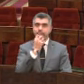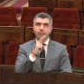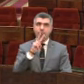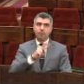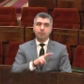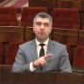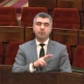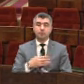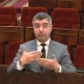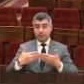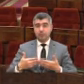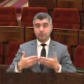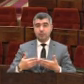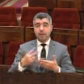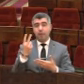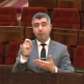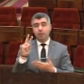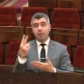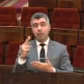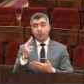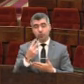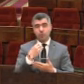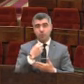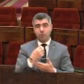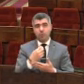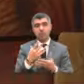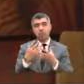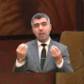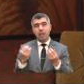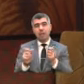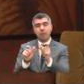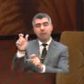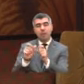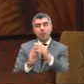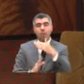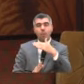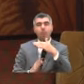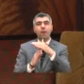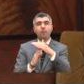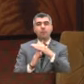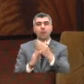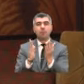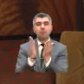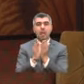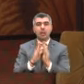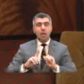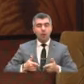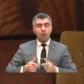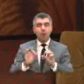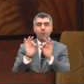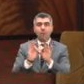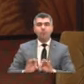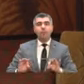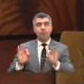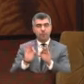القرن 21 وما زلنا كنتكلموا على الهدر المدرسي انقطاع عن الدراسة في صفوف وليداتنا وخاصة في العالم القروي